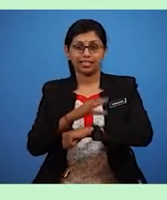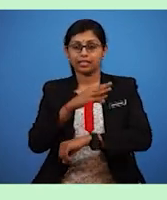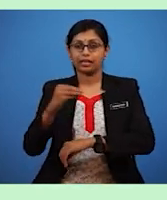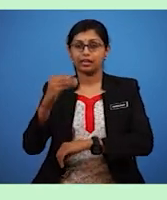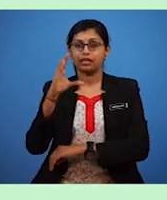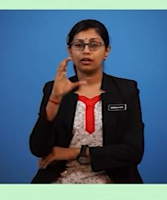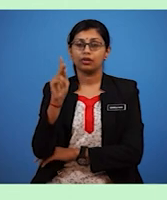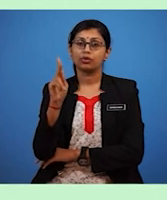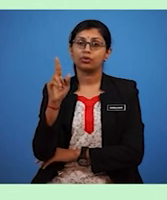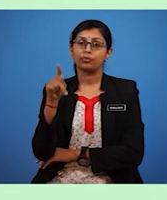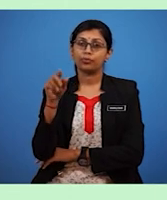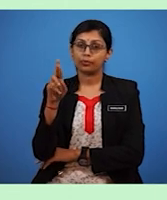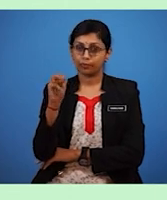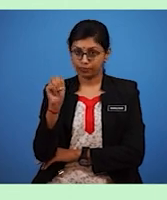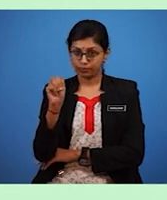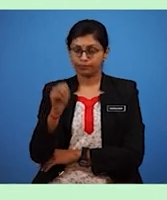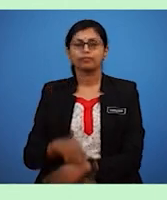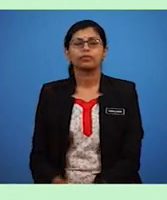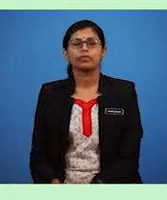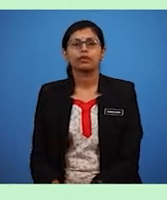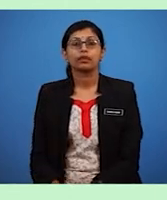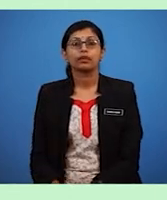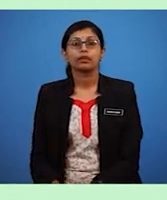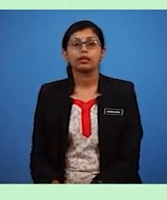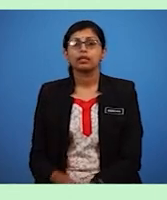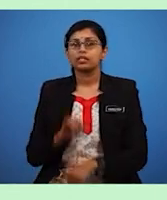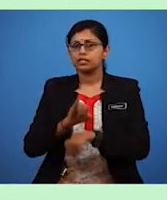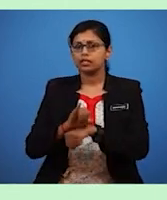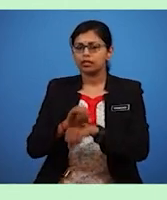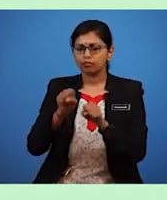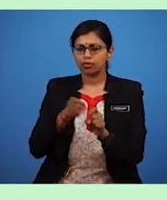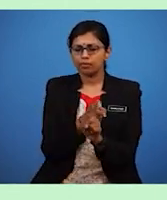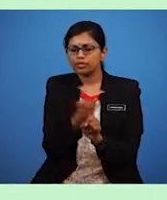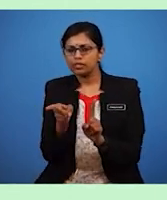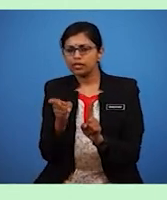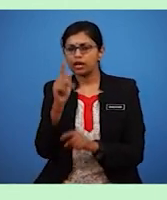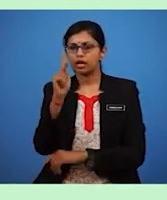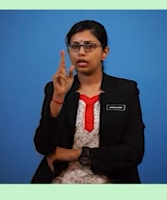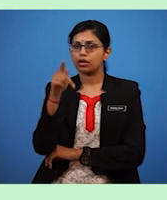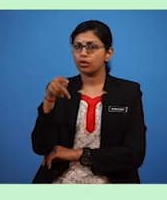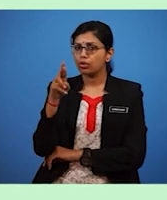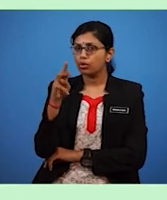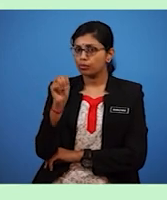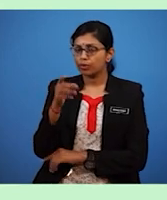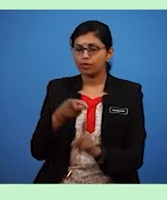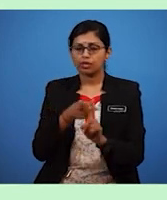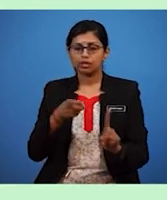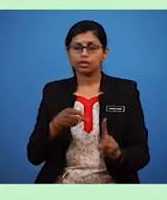adakah logam zinc dapat menyesarkan kuprum dari larutan